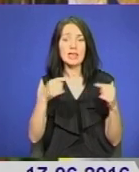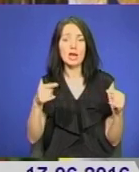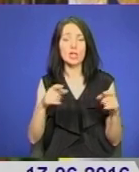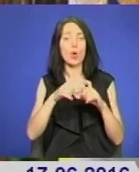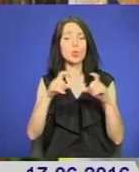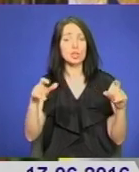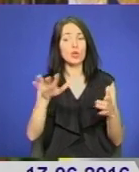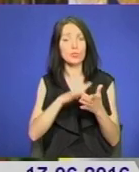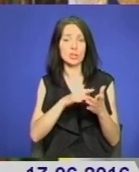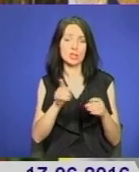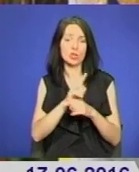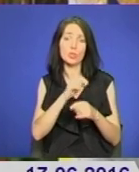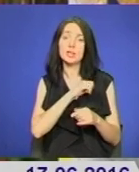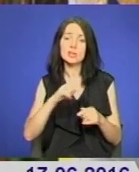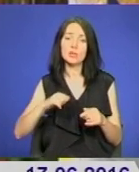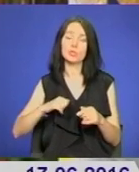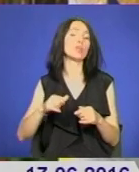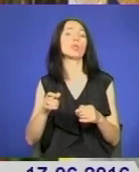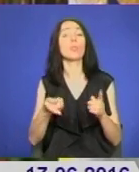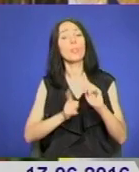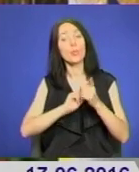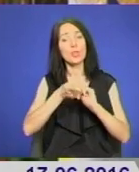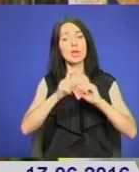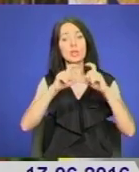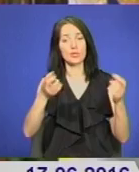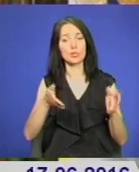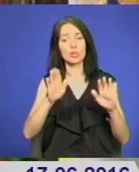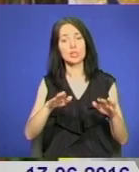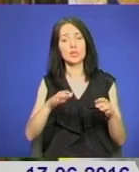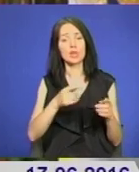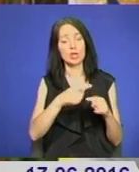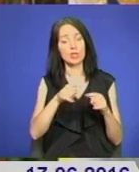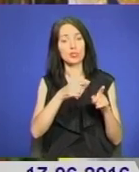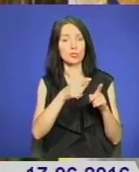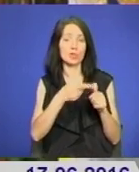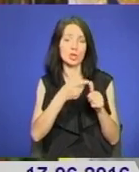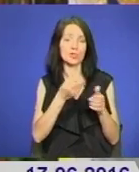Тернополі самостійно поміняли вивіску, лишився тільки іншу назву, забравши слово «Росія» з назви.